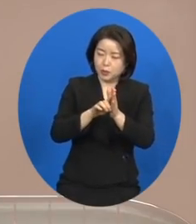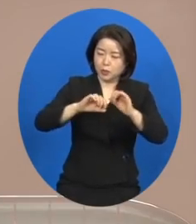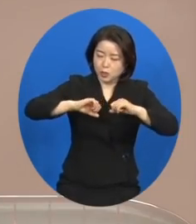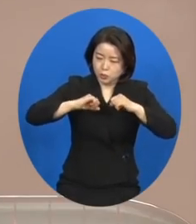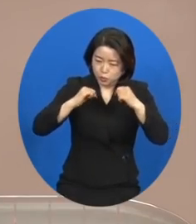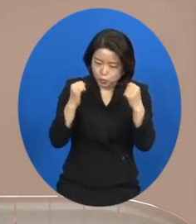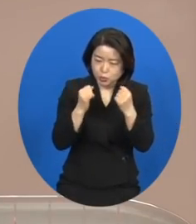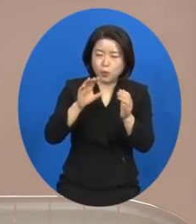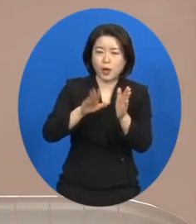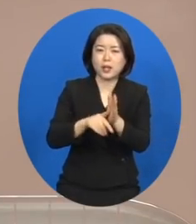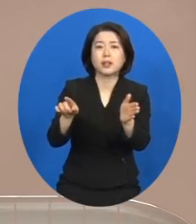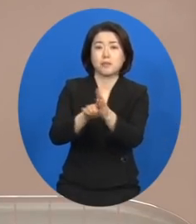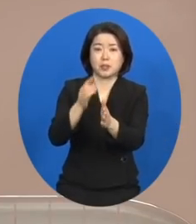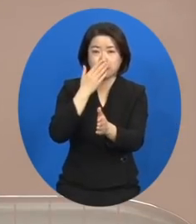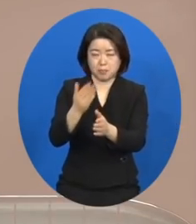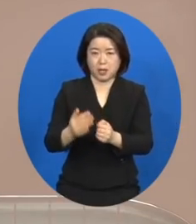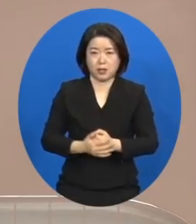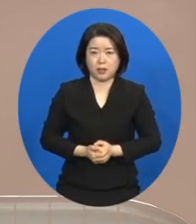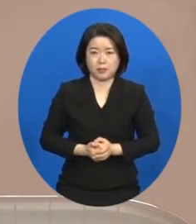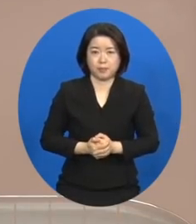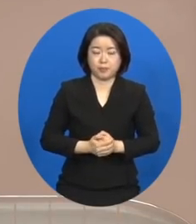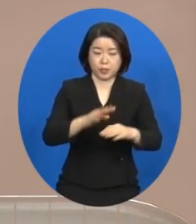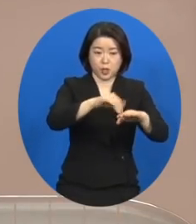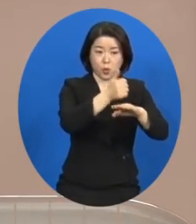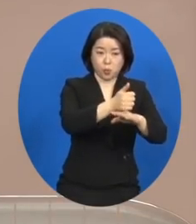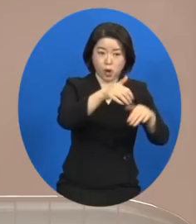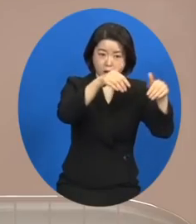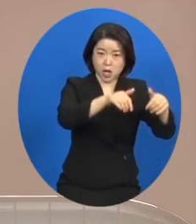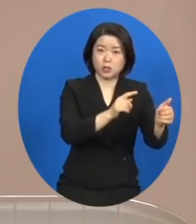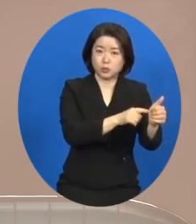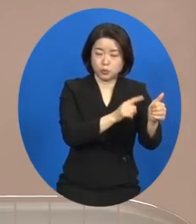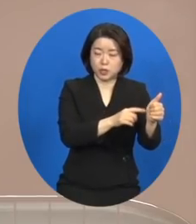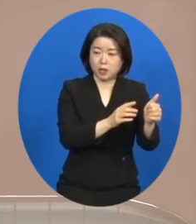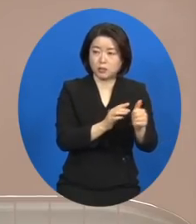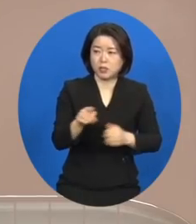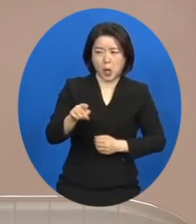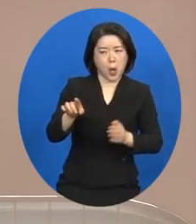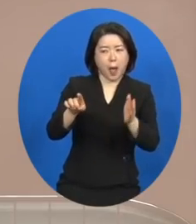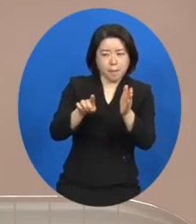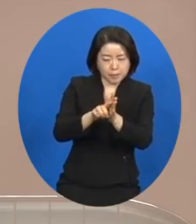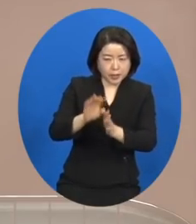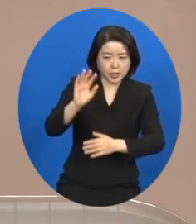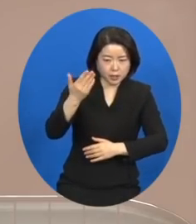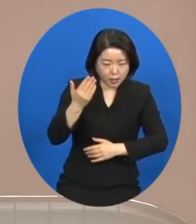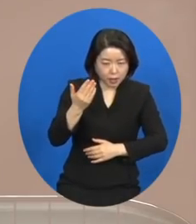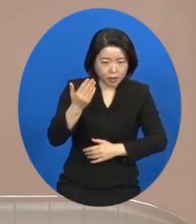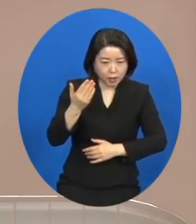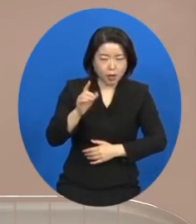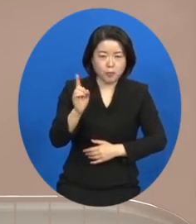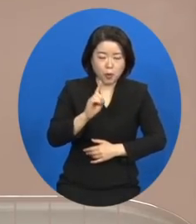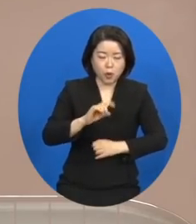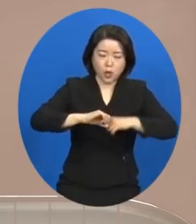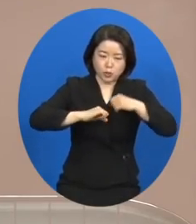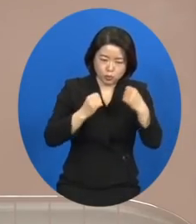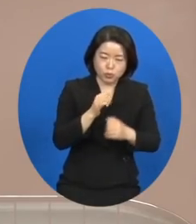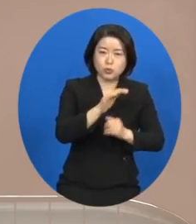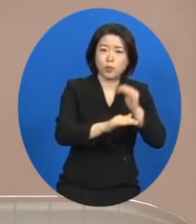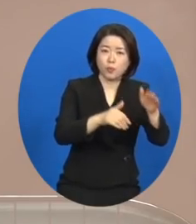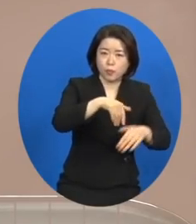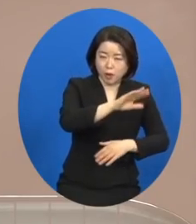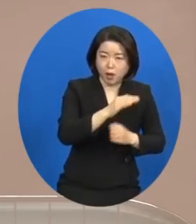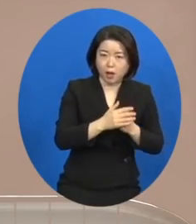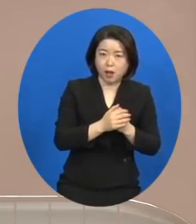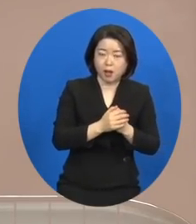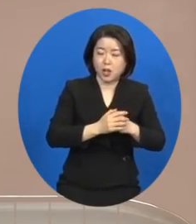왕의 신하는 믿으면서 순종했고 순종의 발걸음을 내딛었기 때문에 또한 믿게 되는 겁니다. 믿을 수 없는